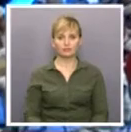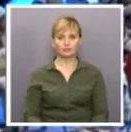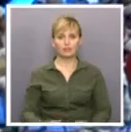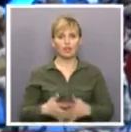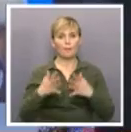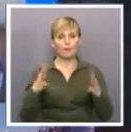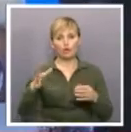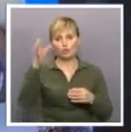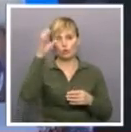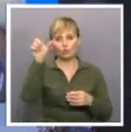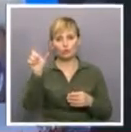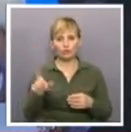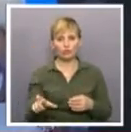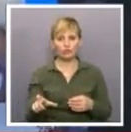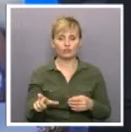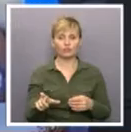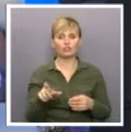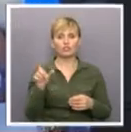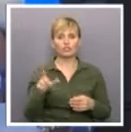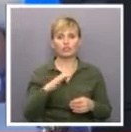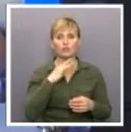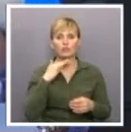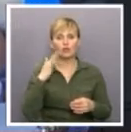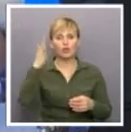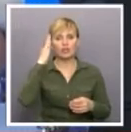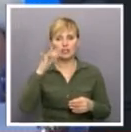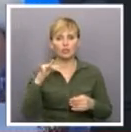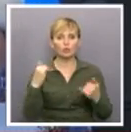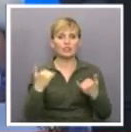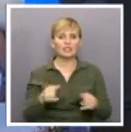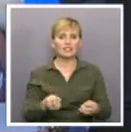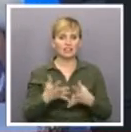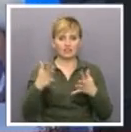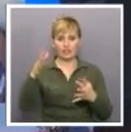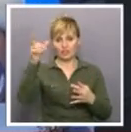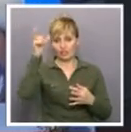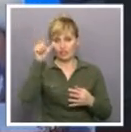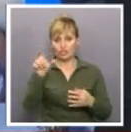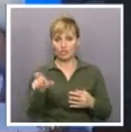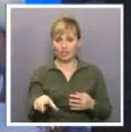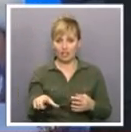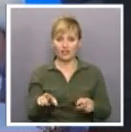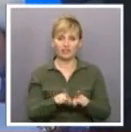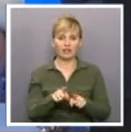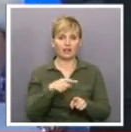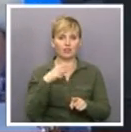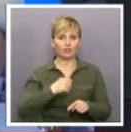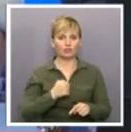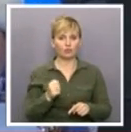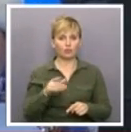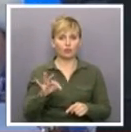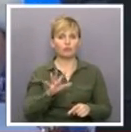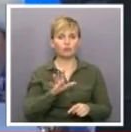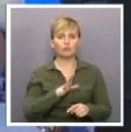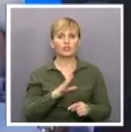Большой ученый, человек многогранного таланта и удивительно светлый человек. Так отзывались о нем его коллеги. Он был